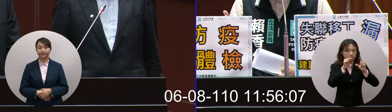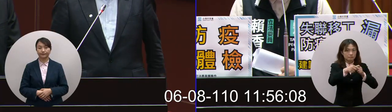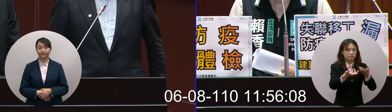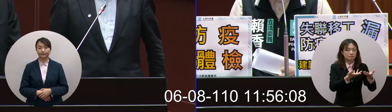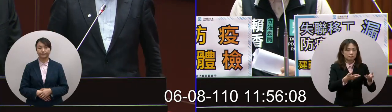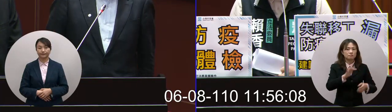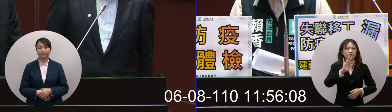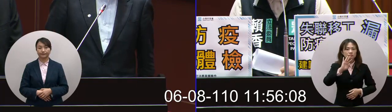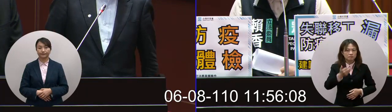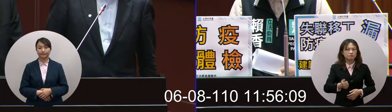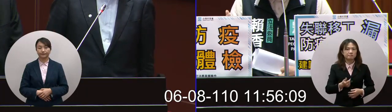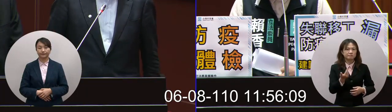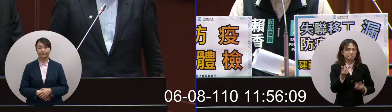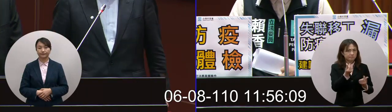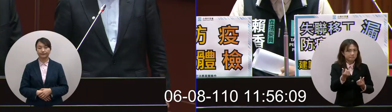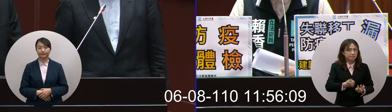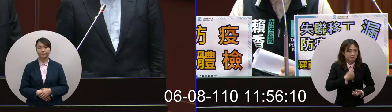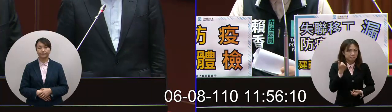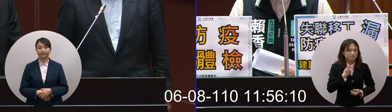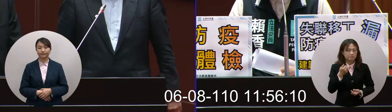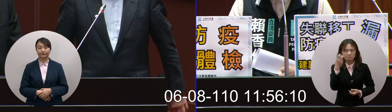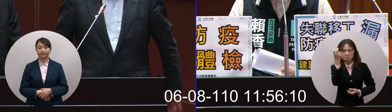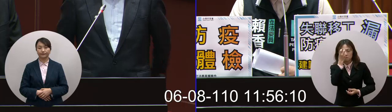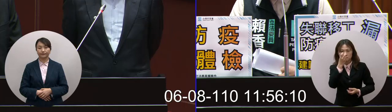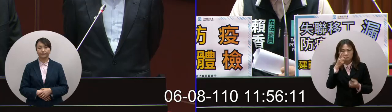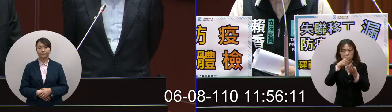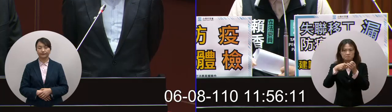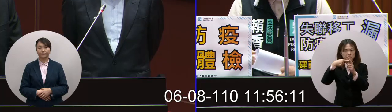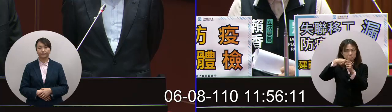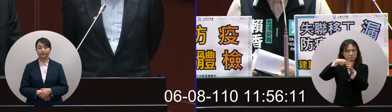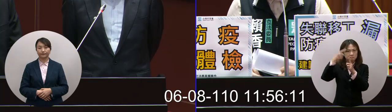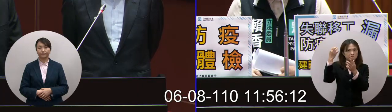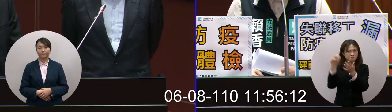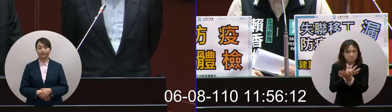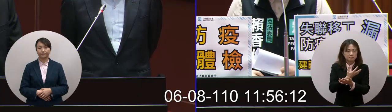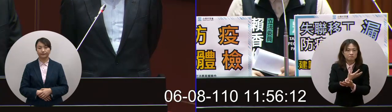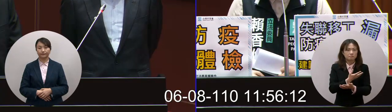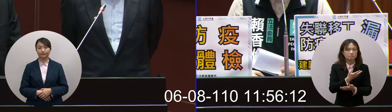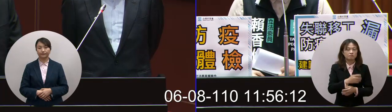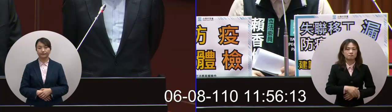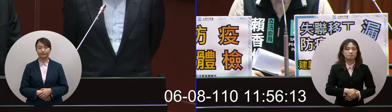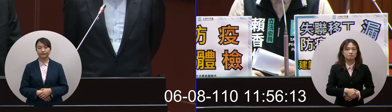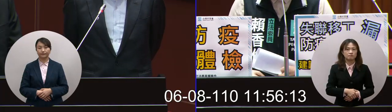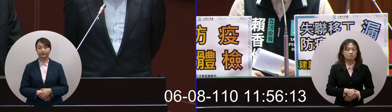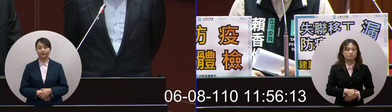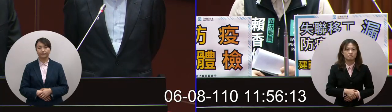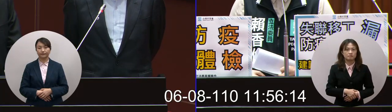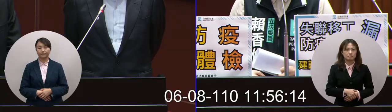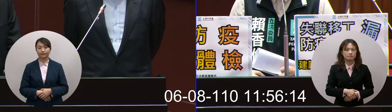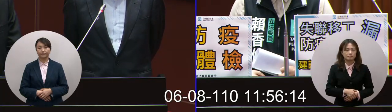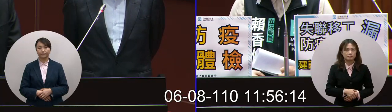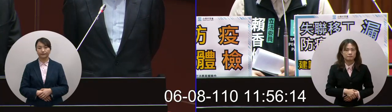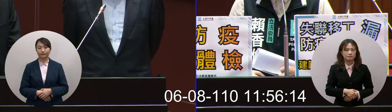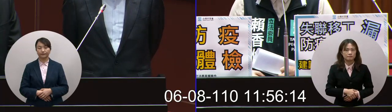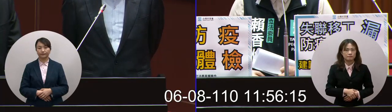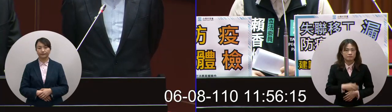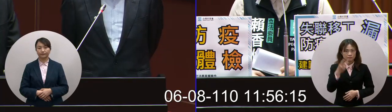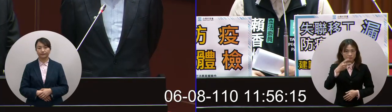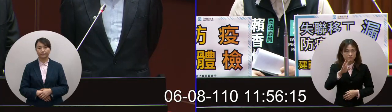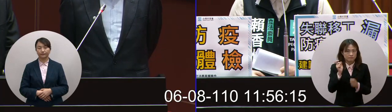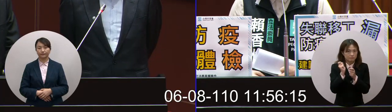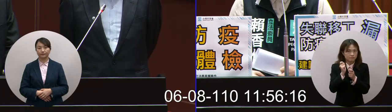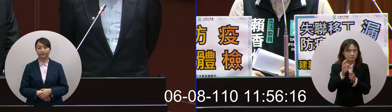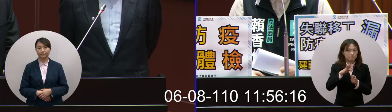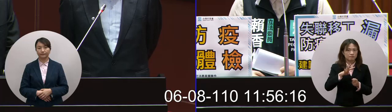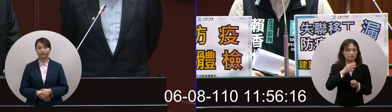是跟筛检能量有关啊，那这也是我们苏院长也承认有这样的问题。 再来是最近的这个比较高龄